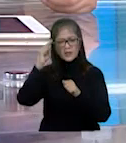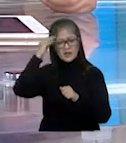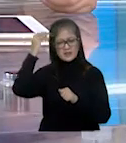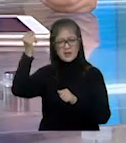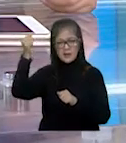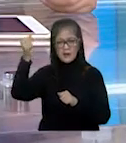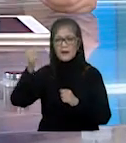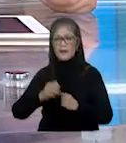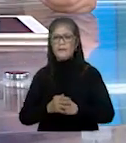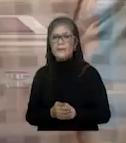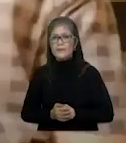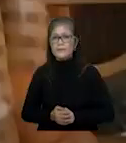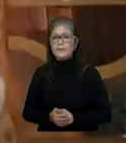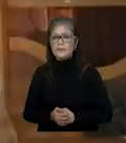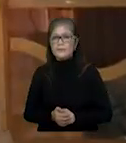berencana.